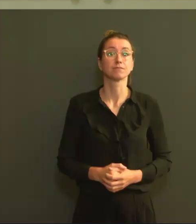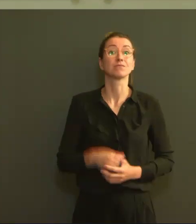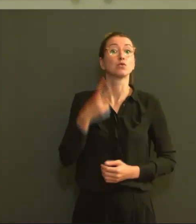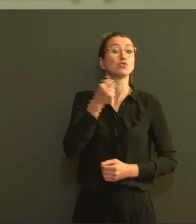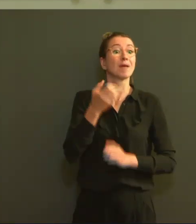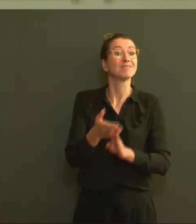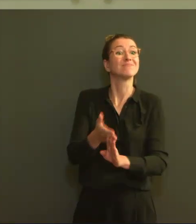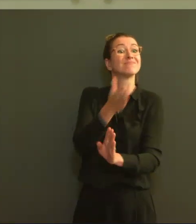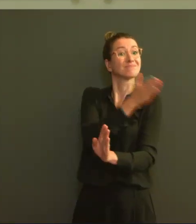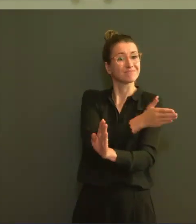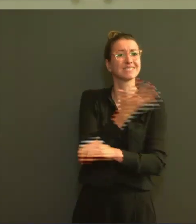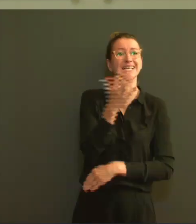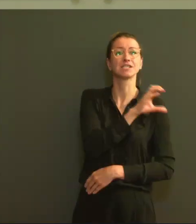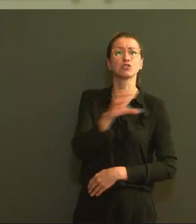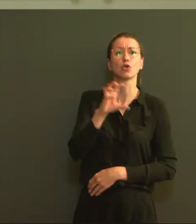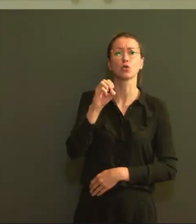538 personnes.